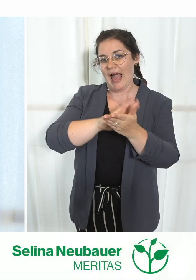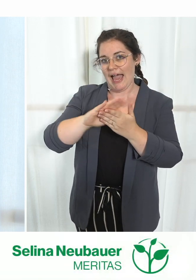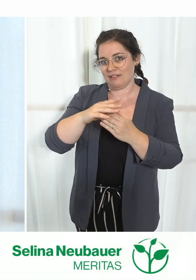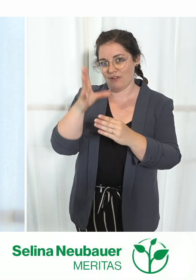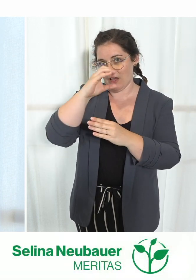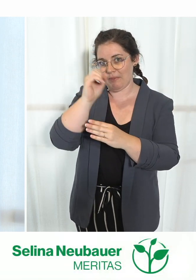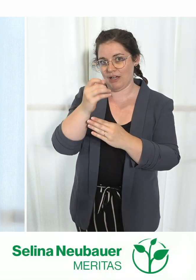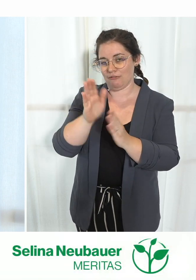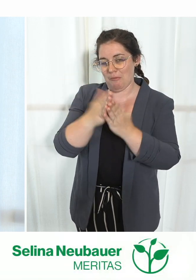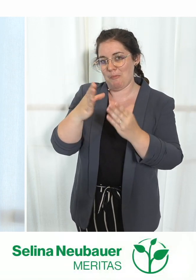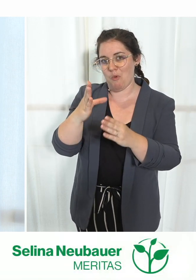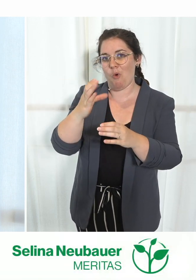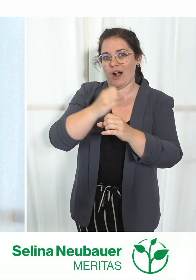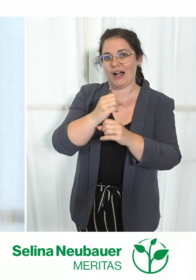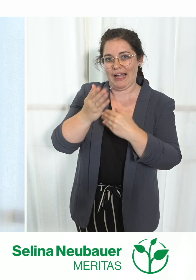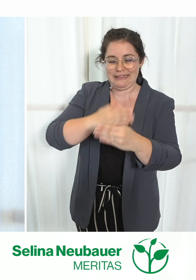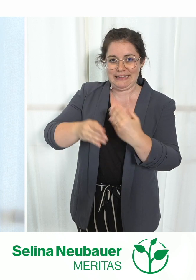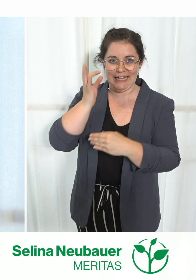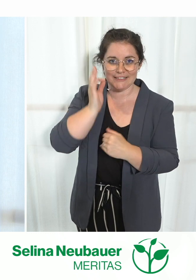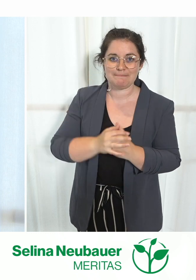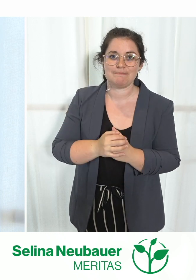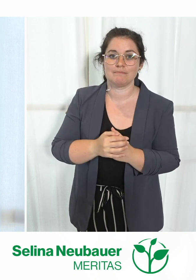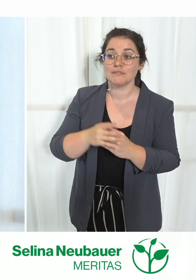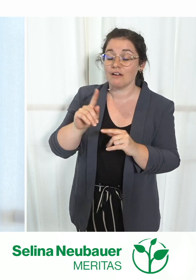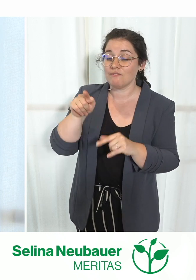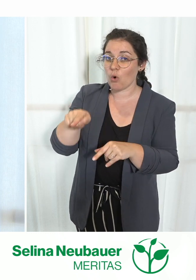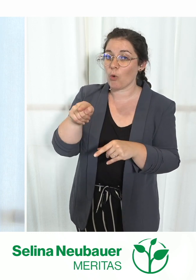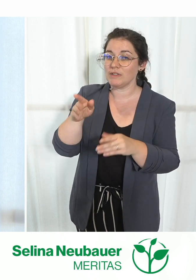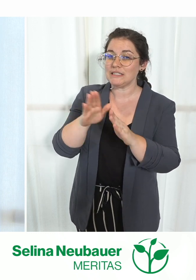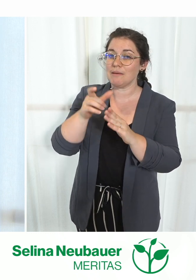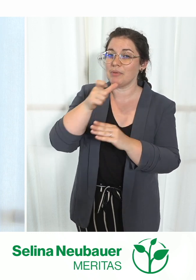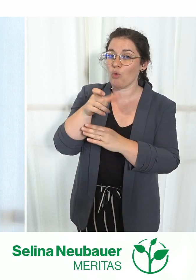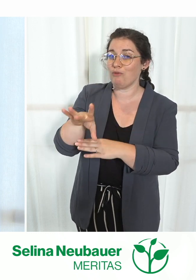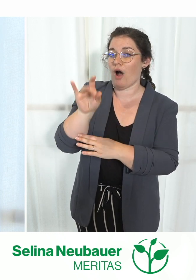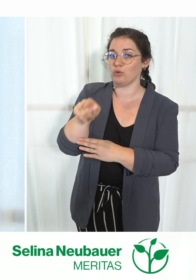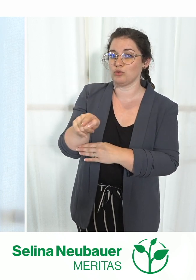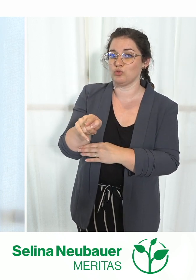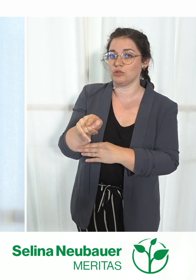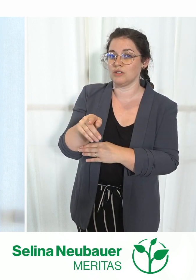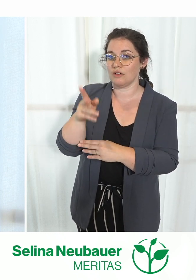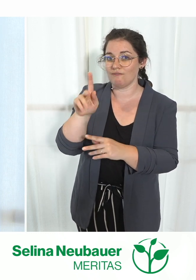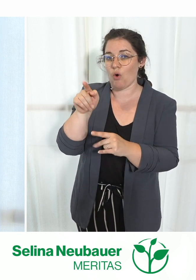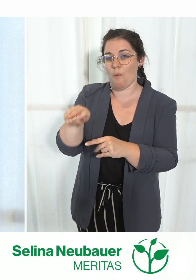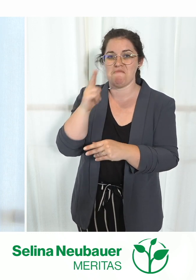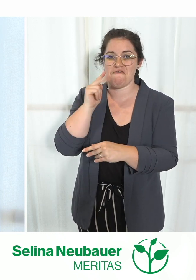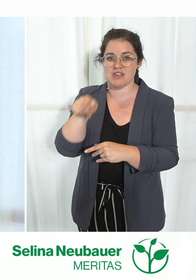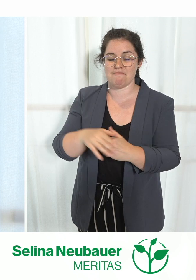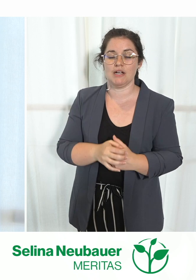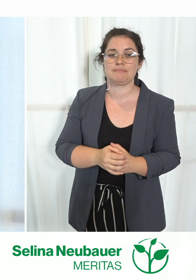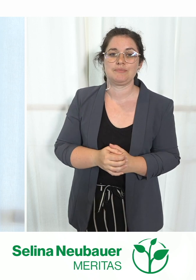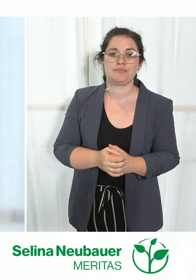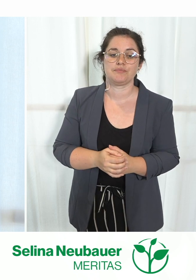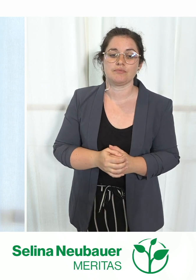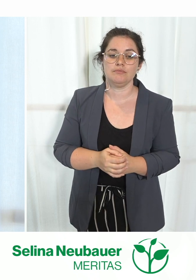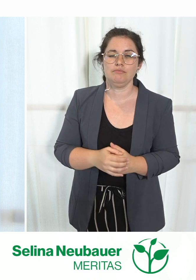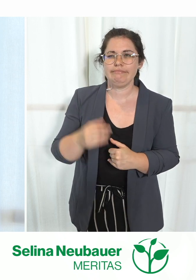Buchhändlerin. Warum haben Sie sich dazu entschlossen, diesen Beruf zu lernen und warum bei Meritas? Ich